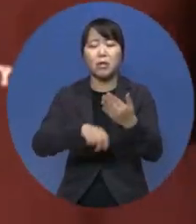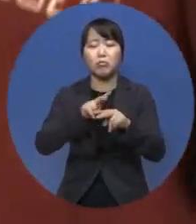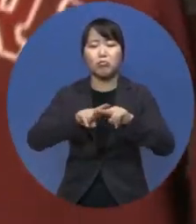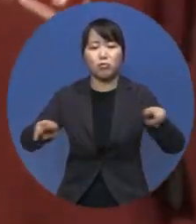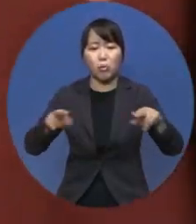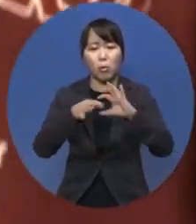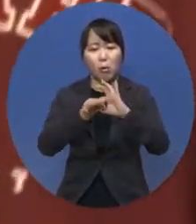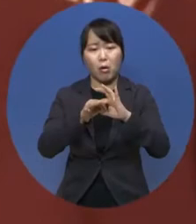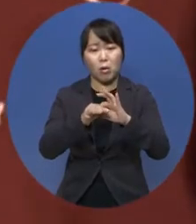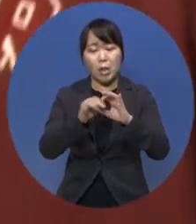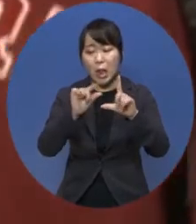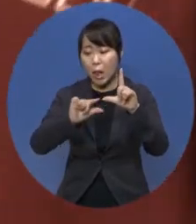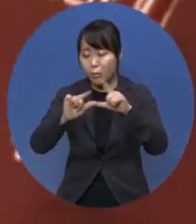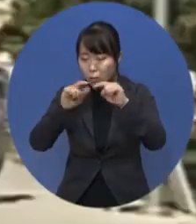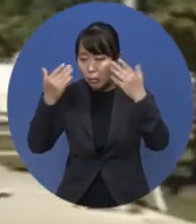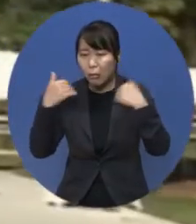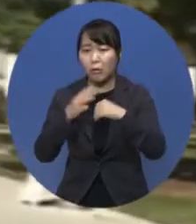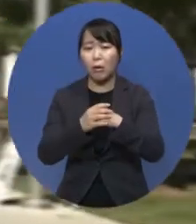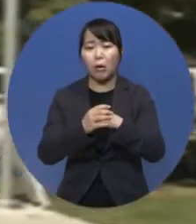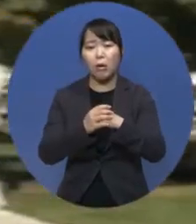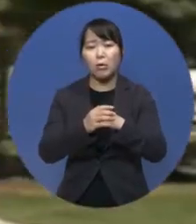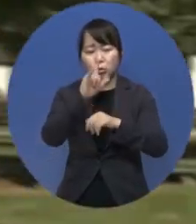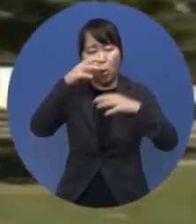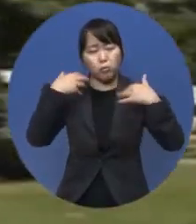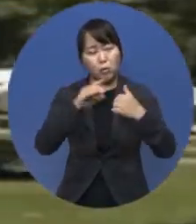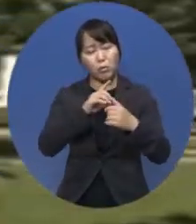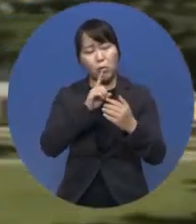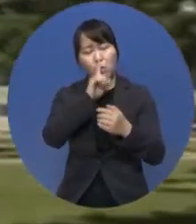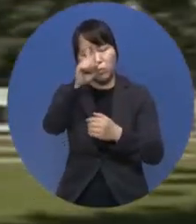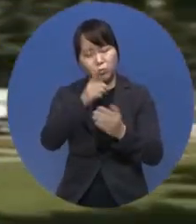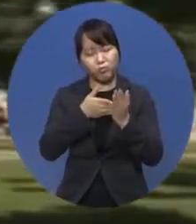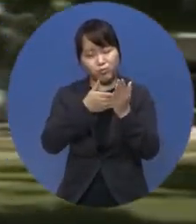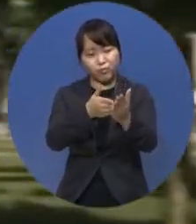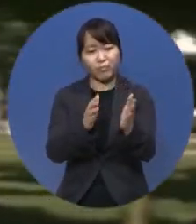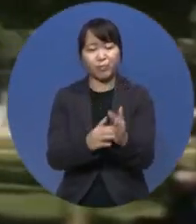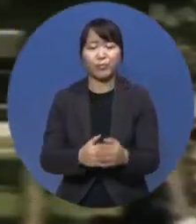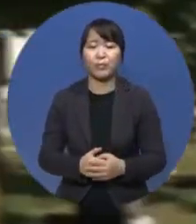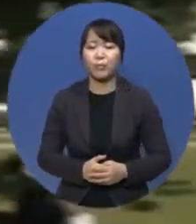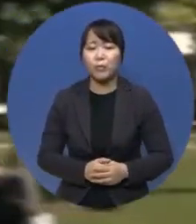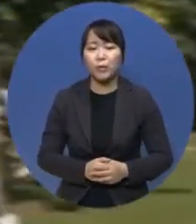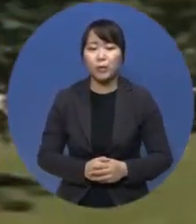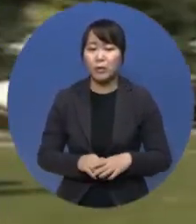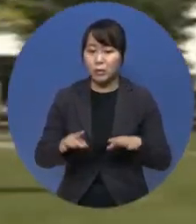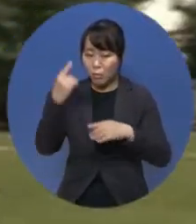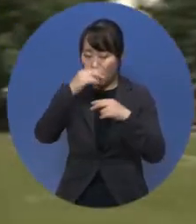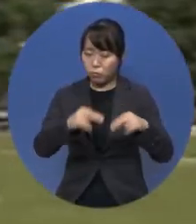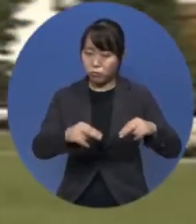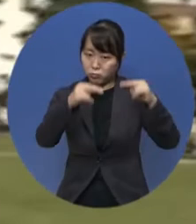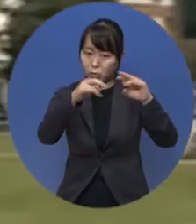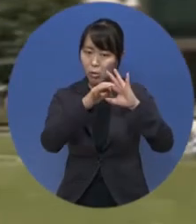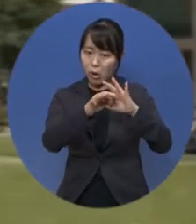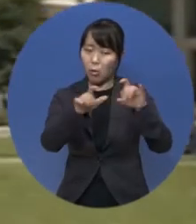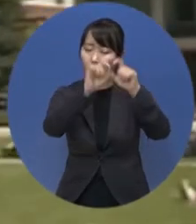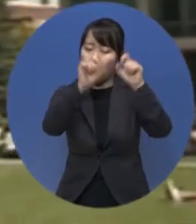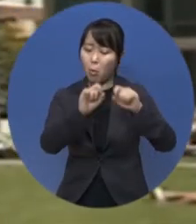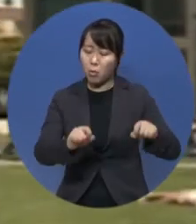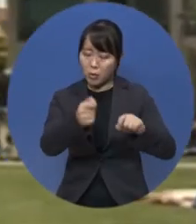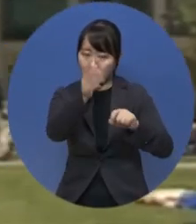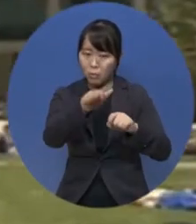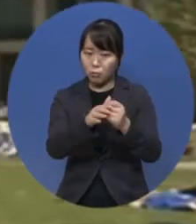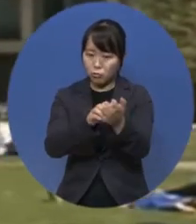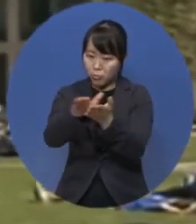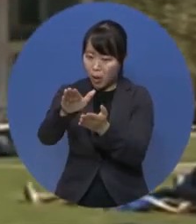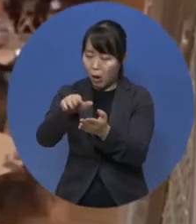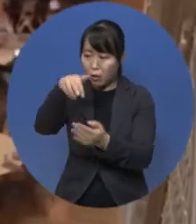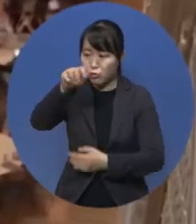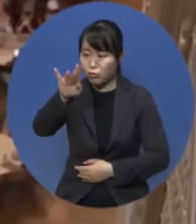일부 대학은 연방 을 상대로 고소장을 접수했습니다 현재 되면 수업 의무는 보류 되었지만 수 방 이라는